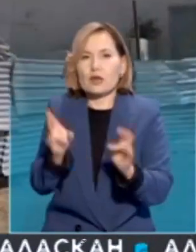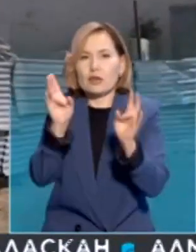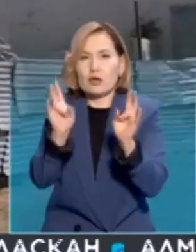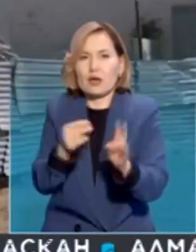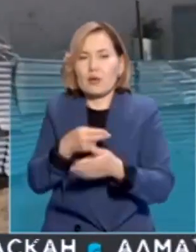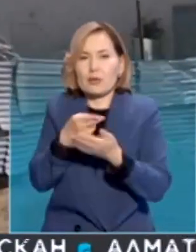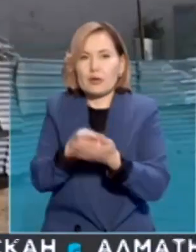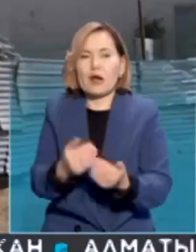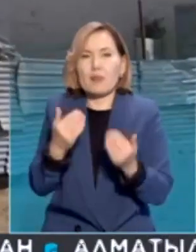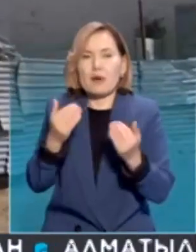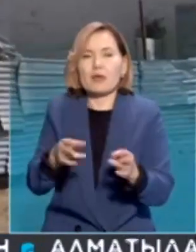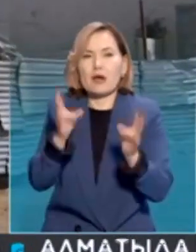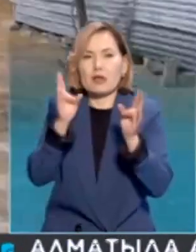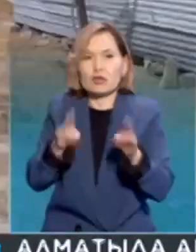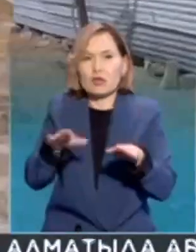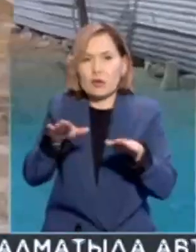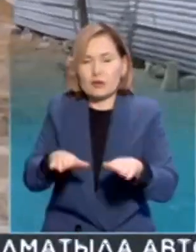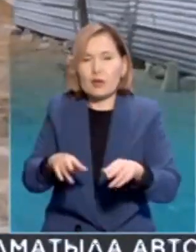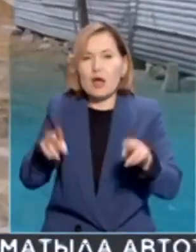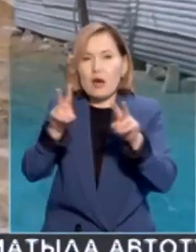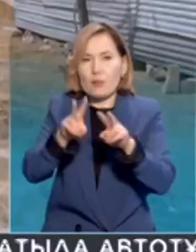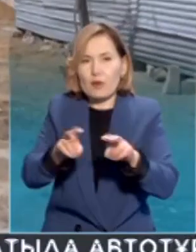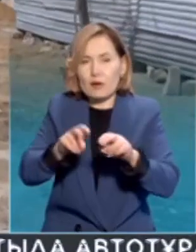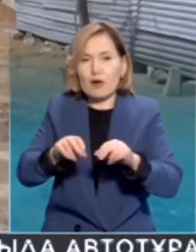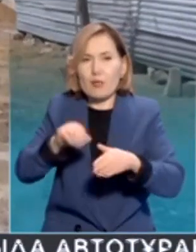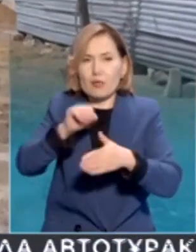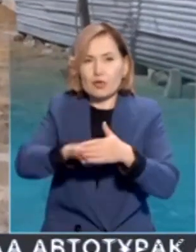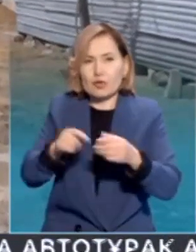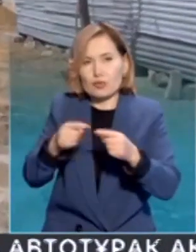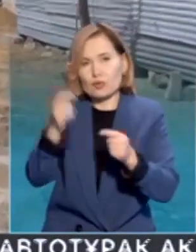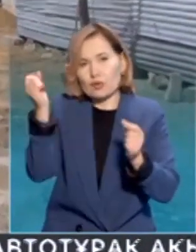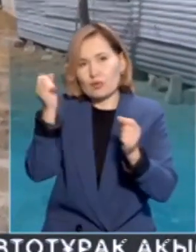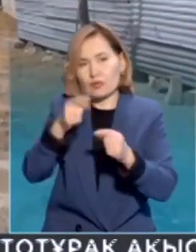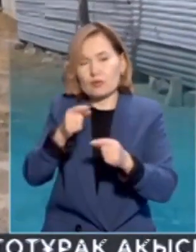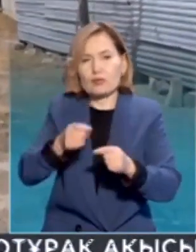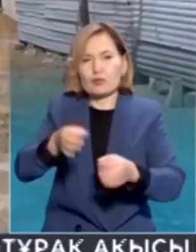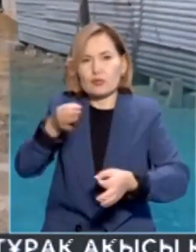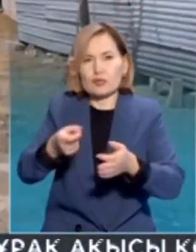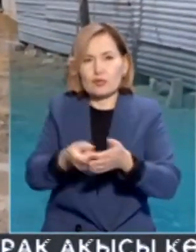жарақатын алды. Қазір апат болған жерде сараптама орталықтарының мамандары жұмыс істеуде.